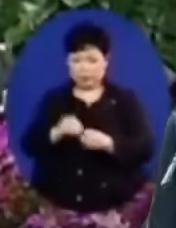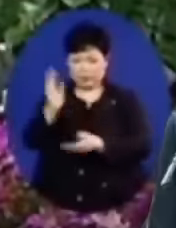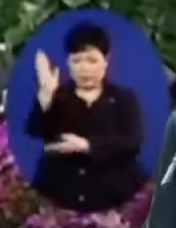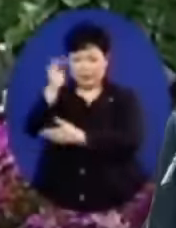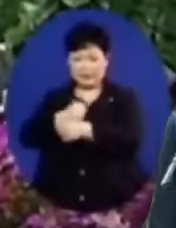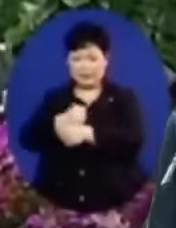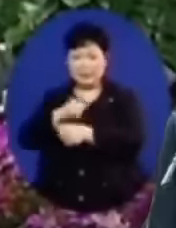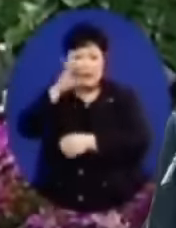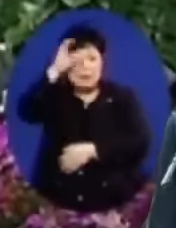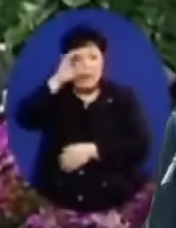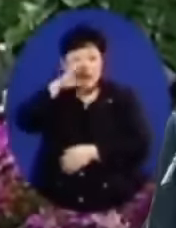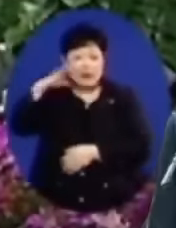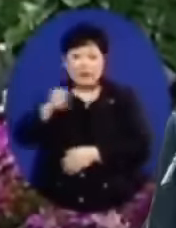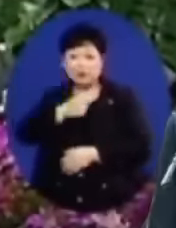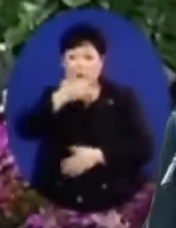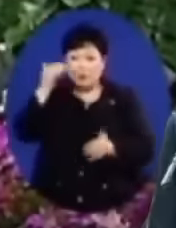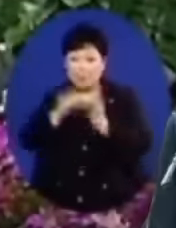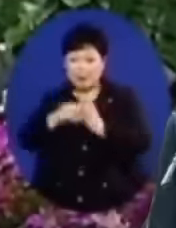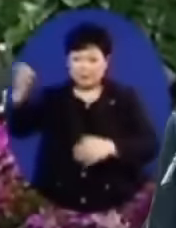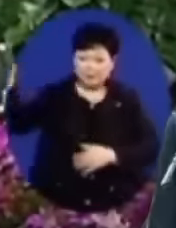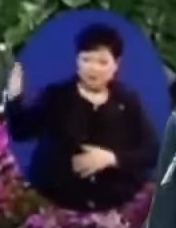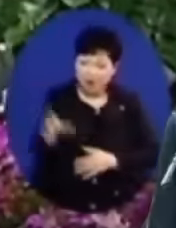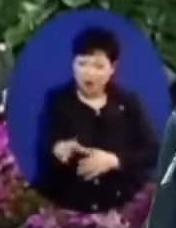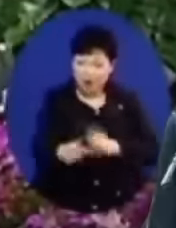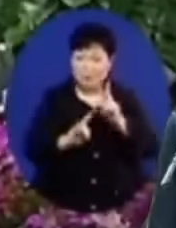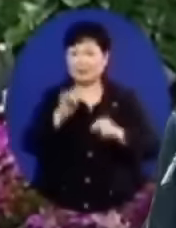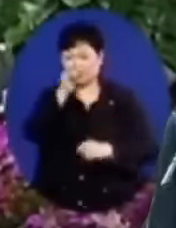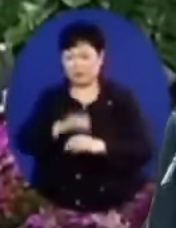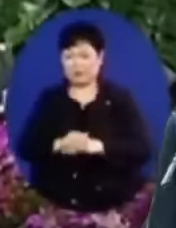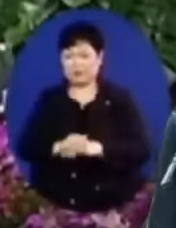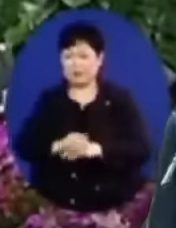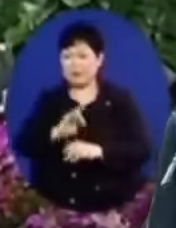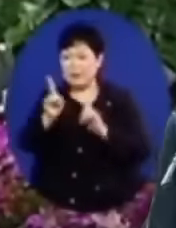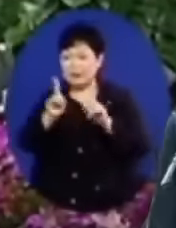계란으로 바위를 친다는 말이 있지 않습니까? 이 말은